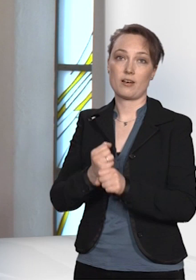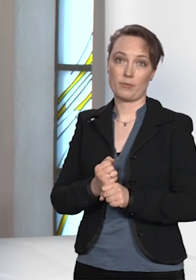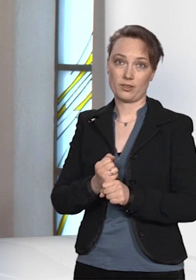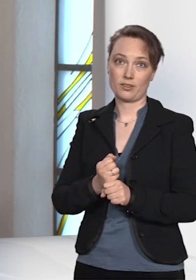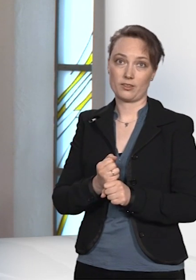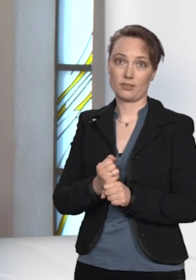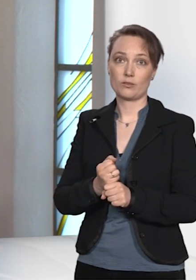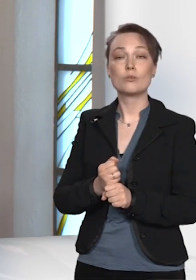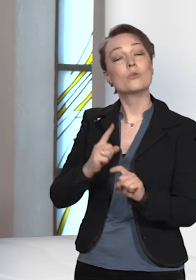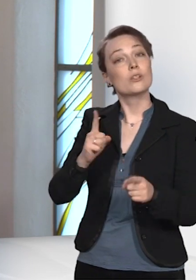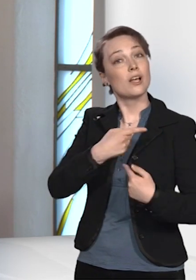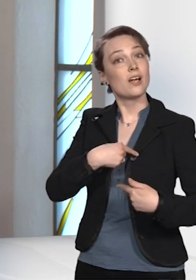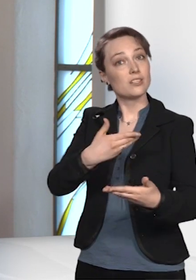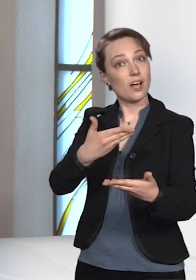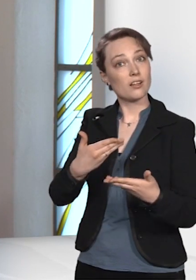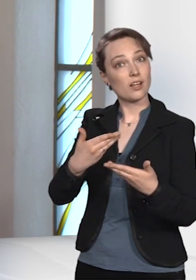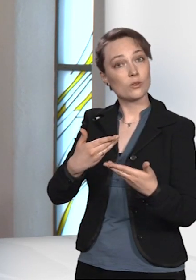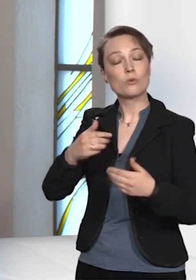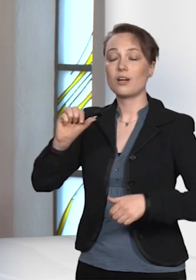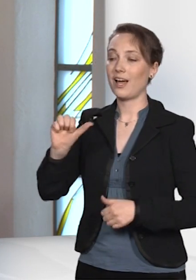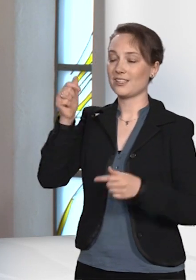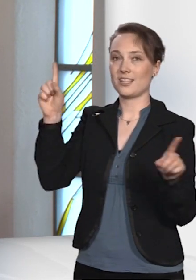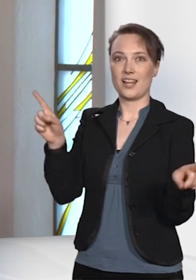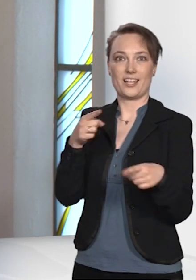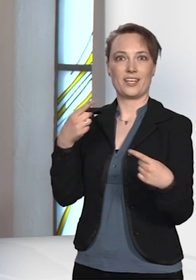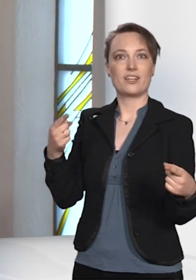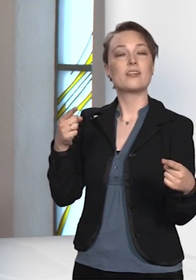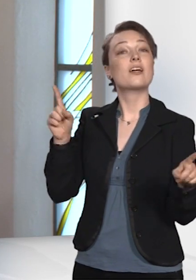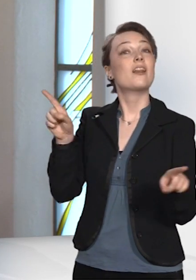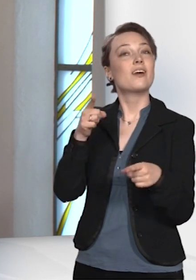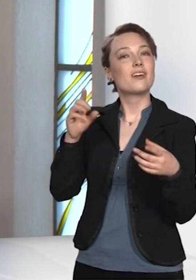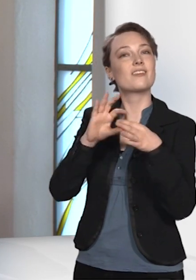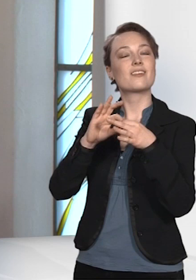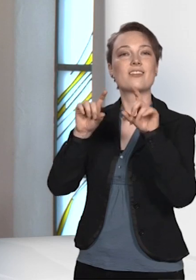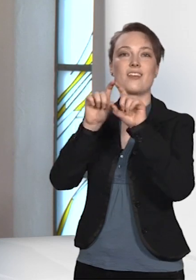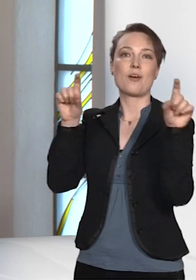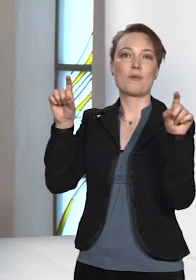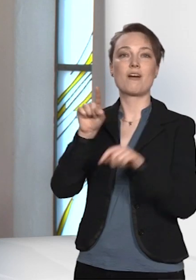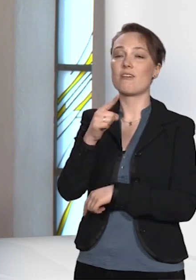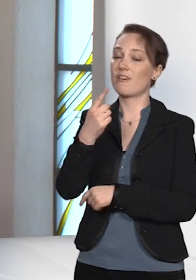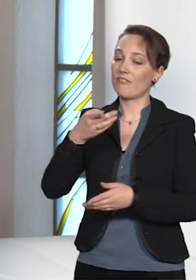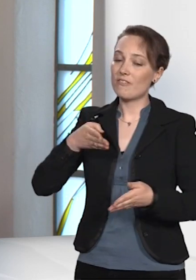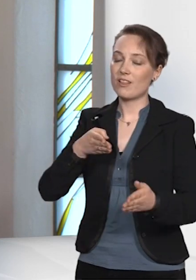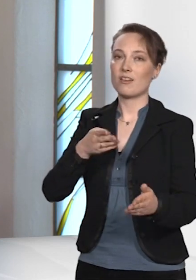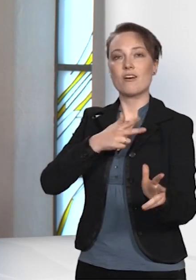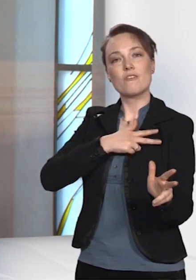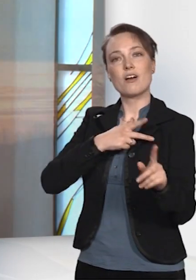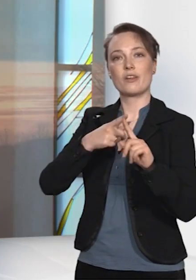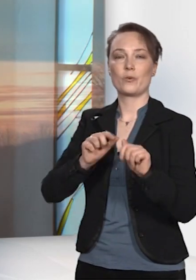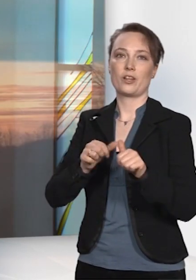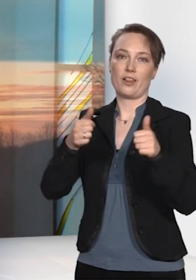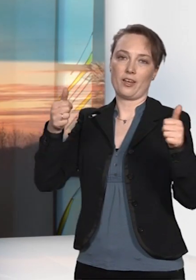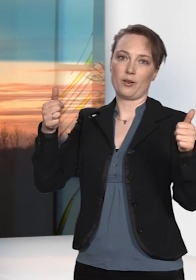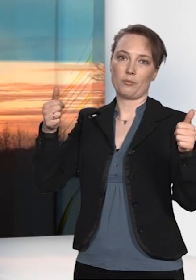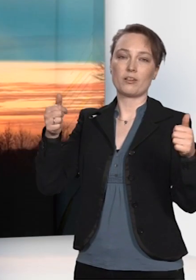Amen. Und ich lade Sie ein zu einem ersten Lied zum Thema Du bist der Weg, die Wahrheit und das Leben.